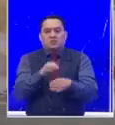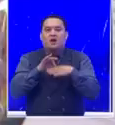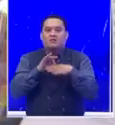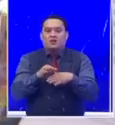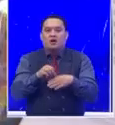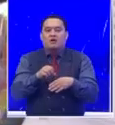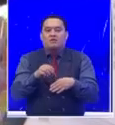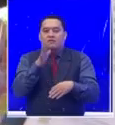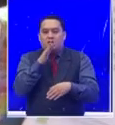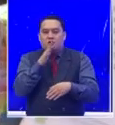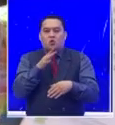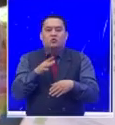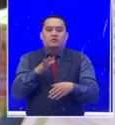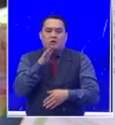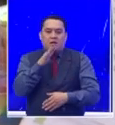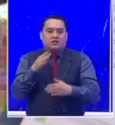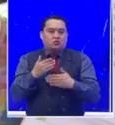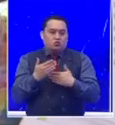до определенного правительством срока.